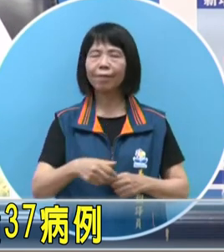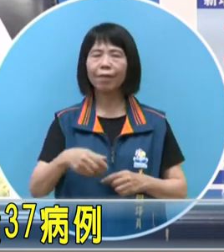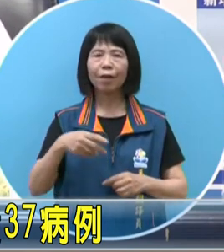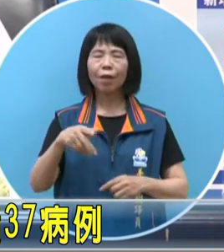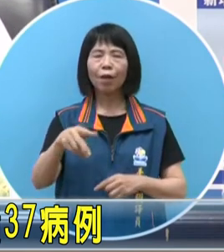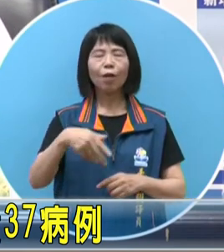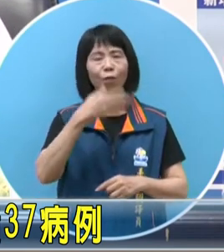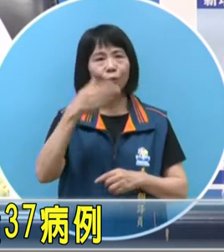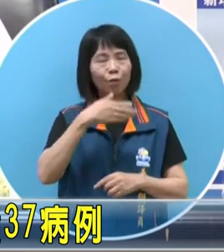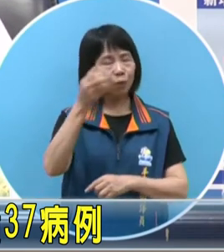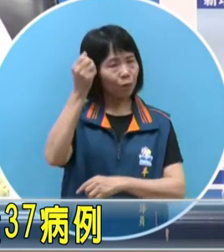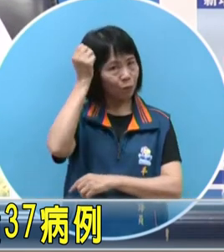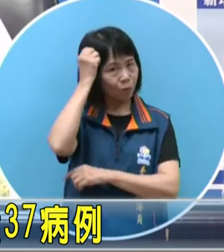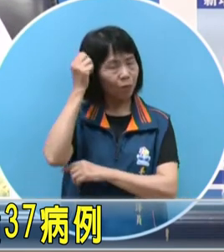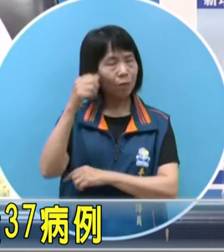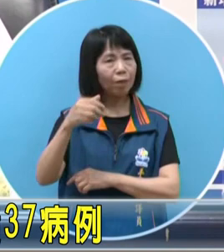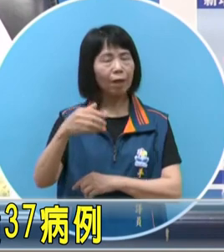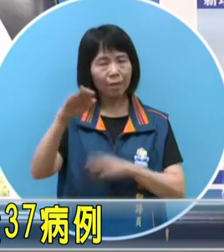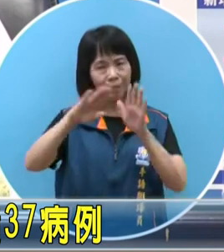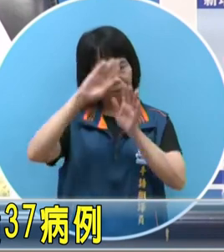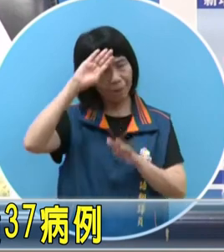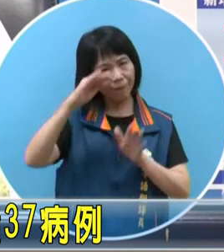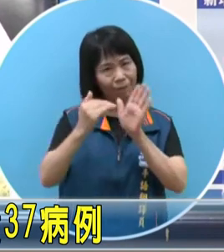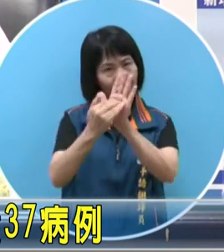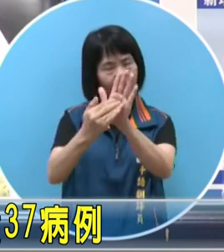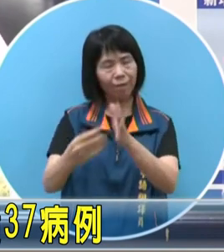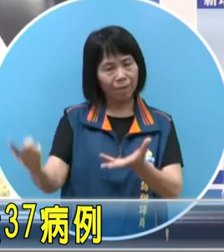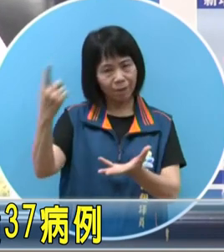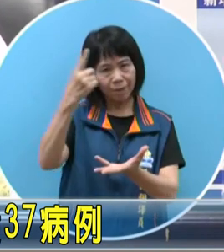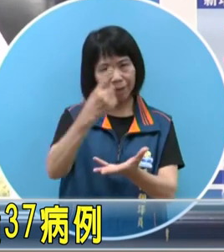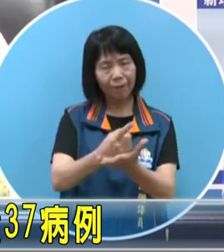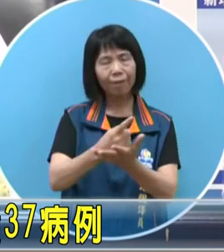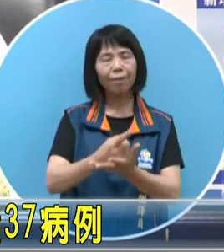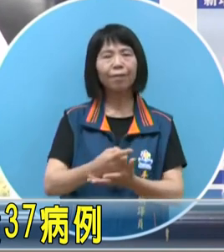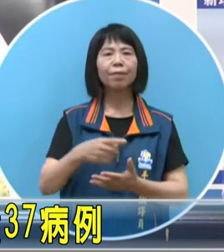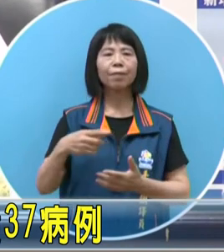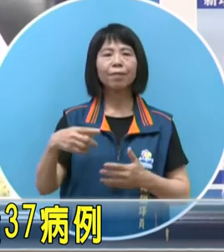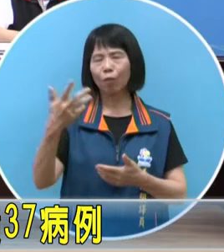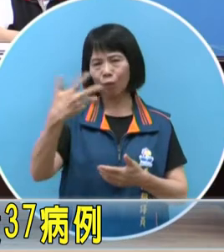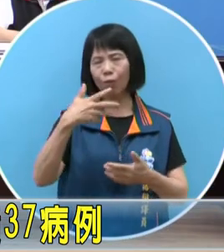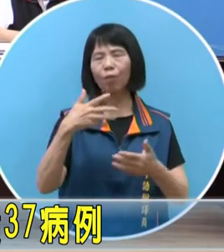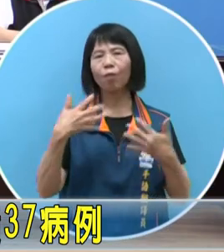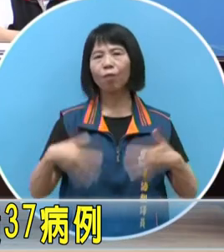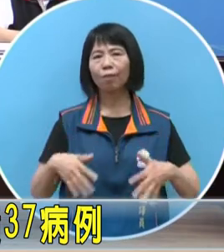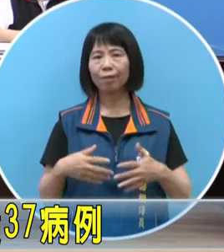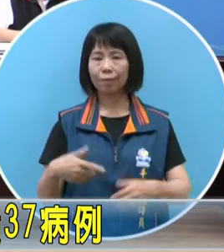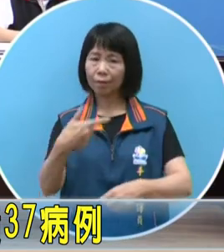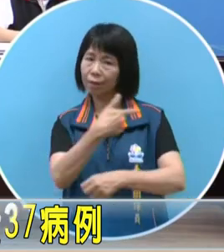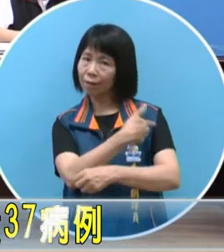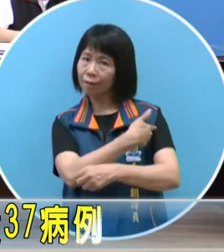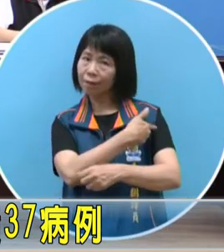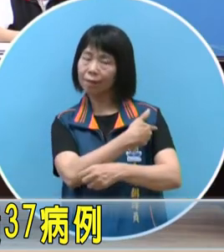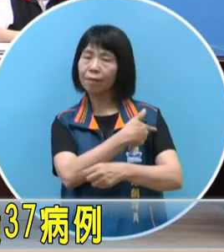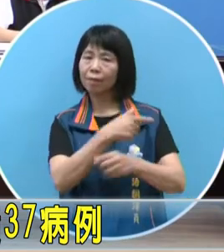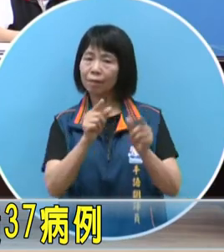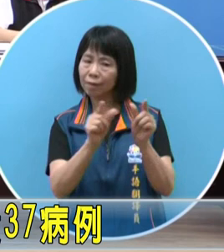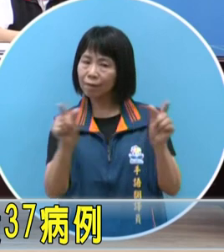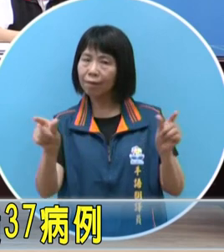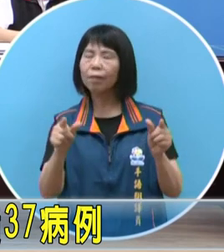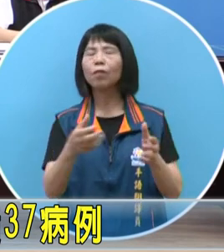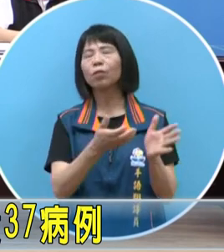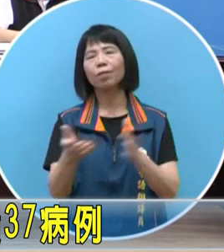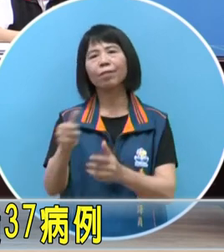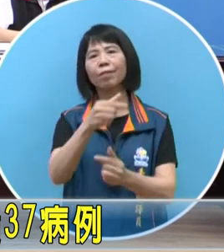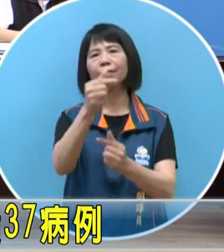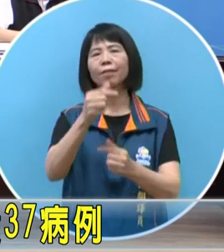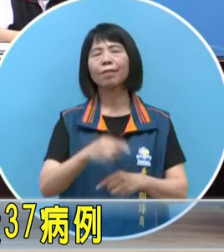业防疫旅馆的这个参加，让我们的防疫旅馆的能量很强。 县长许正伟也再一次呼吁外县市的乡